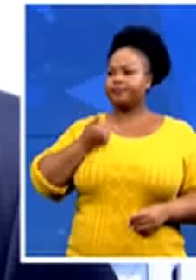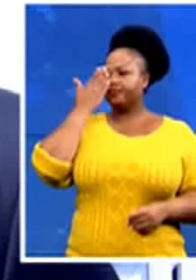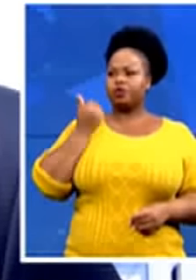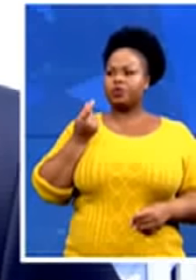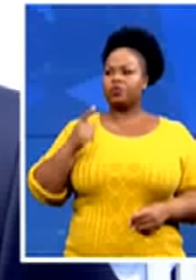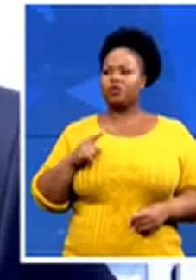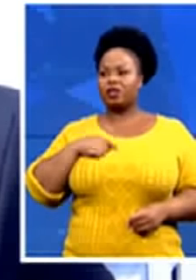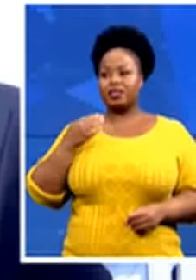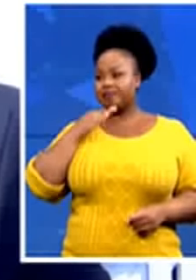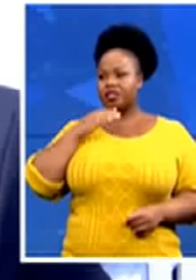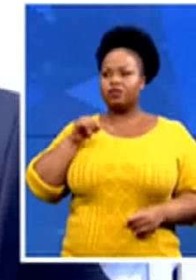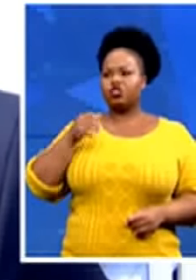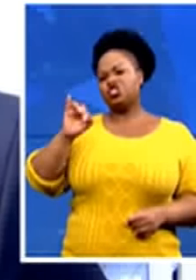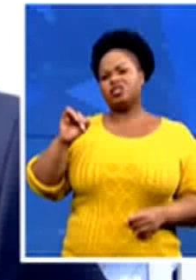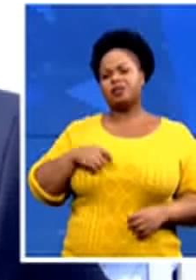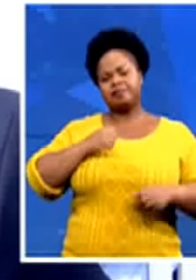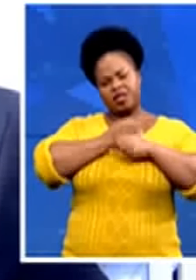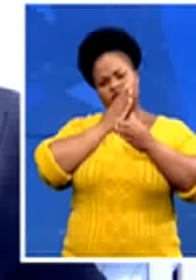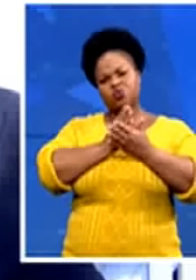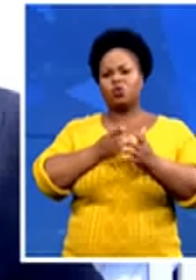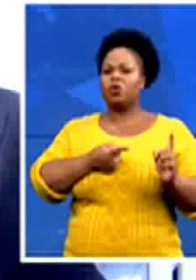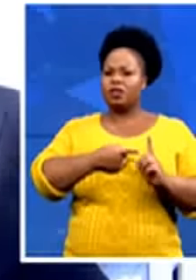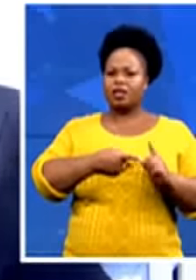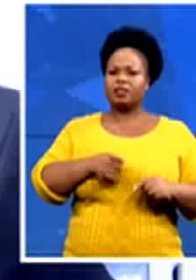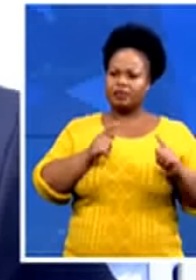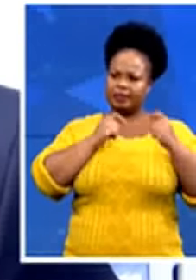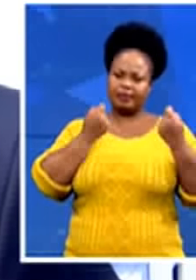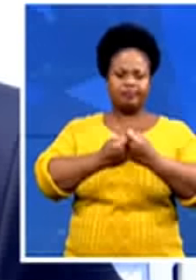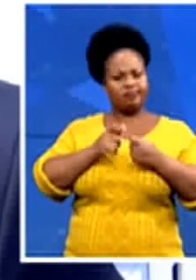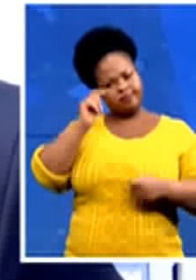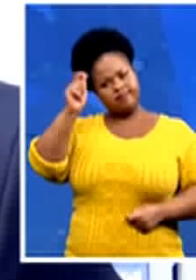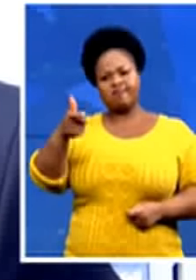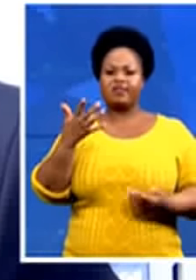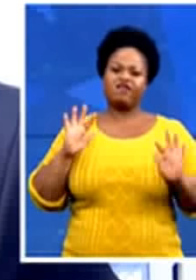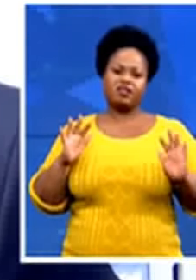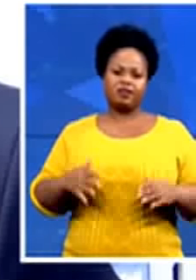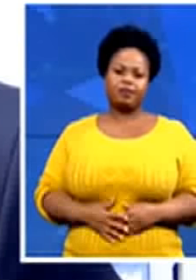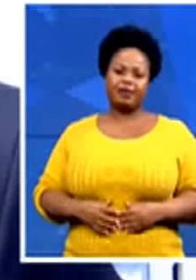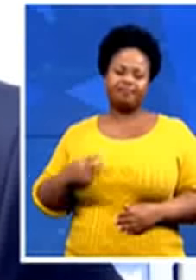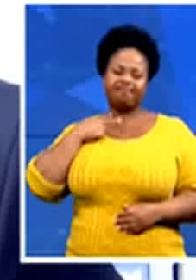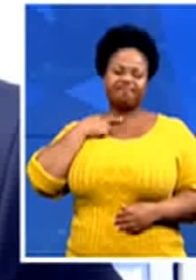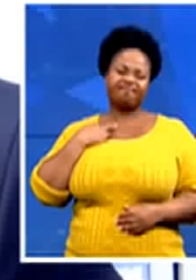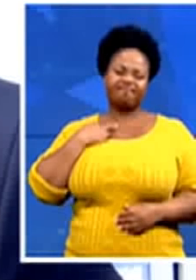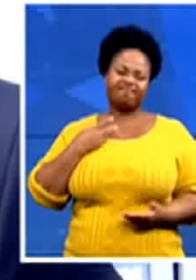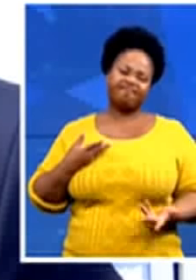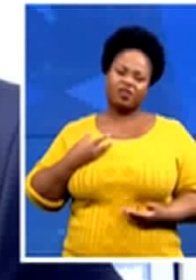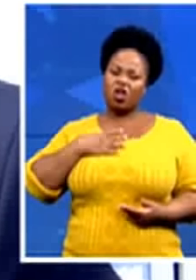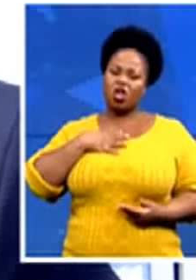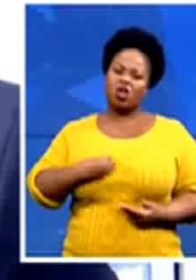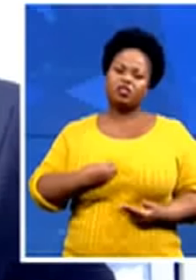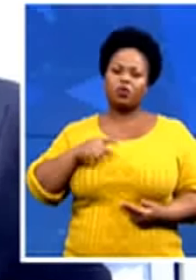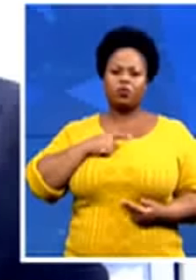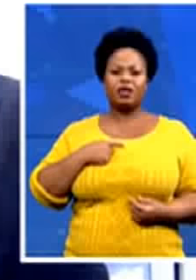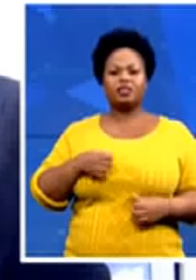uqinisekisile ukuthi iqembu uyalikhokhela okubuhlungu nokusiphatha kabi bese iqalwe ama posters anobuso